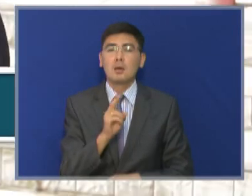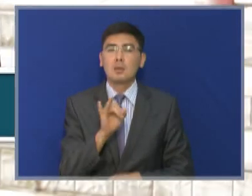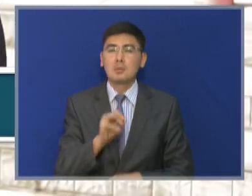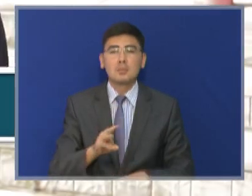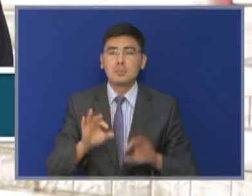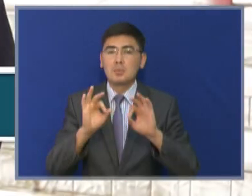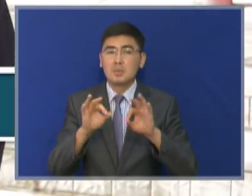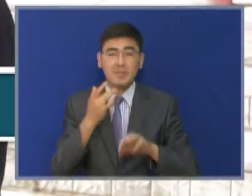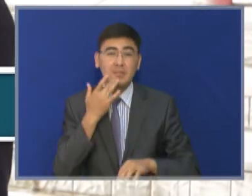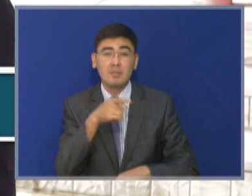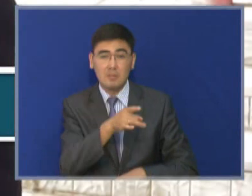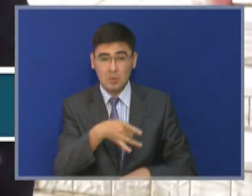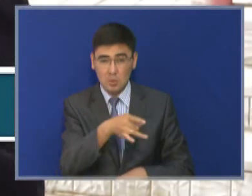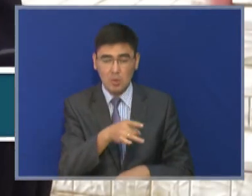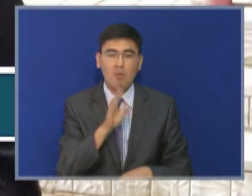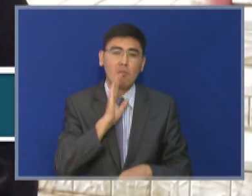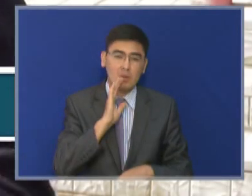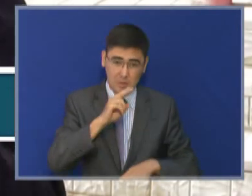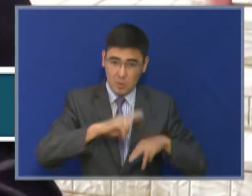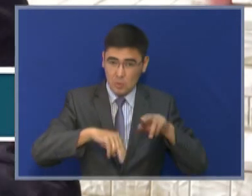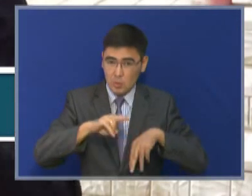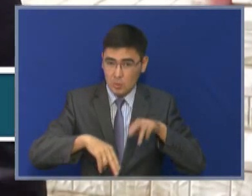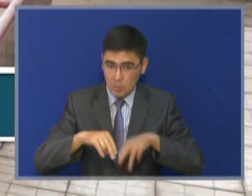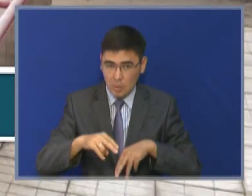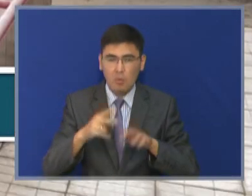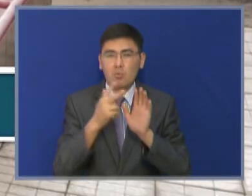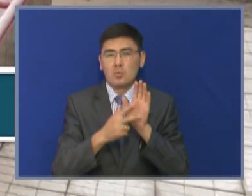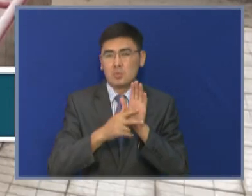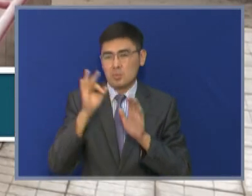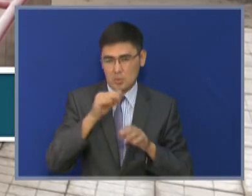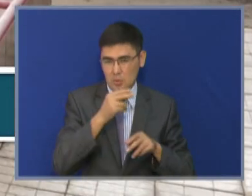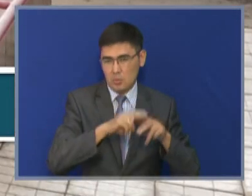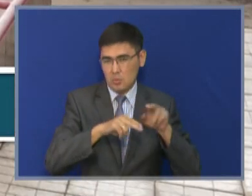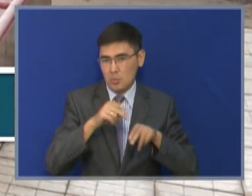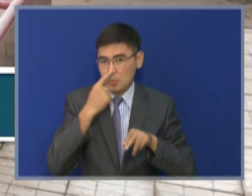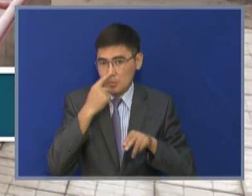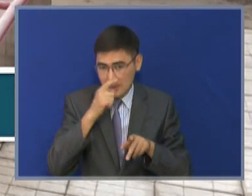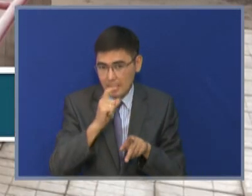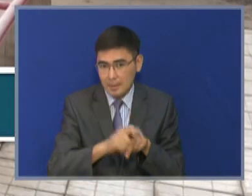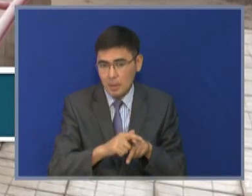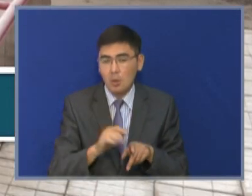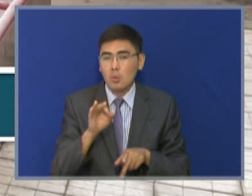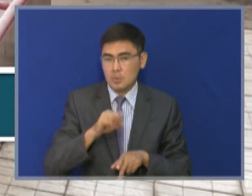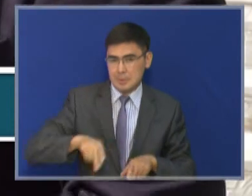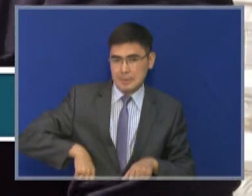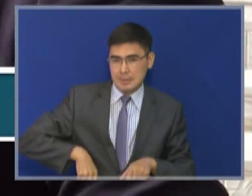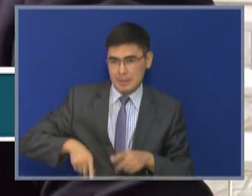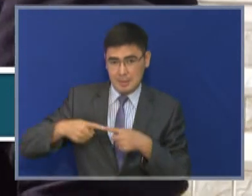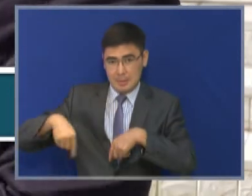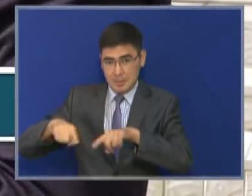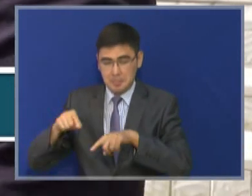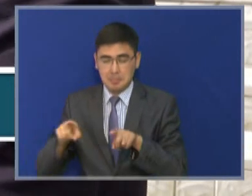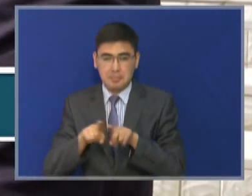өткендей, аталған ауданға су құбырларын тарту жұмыстарының 80% аяқталған. Мұны мердігер ұйымының директоры да растады.